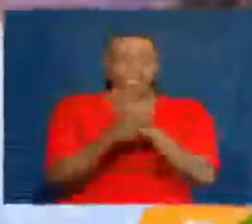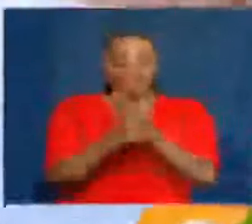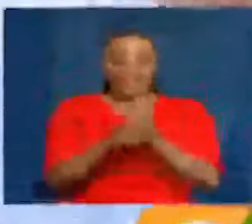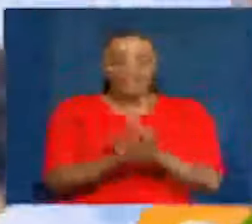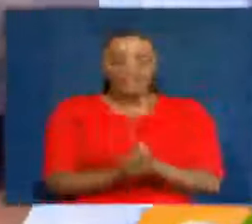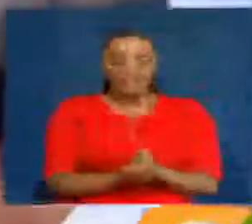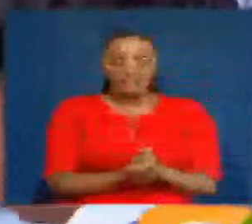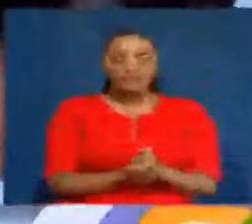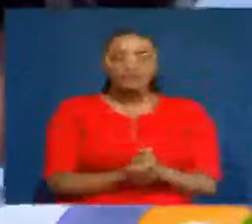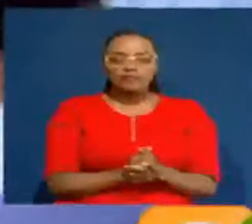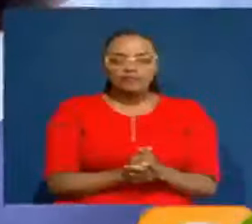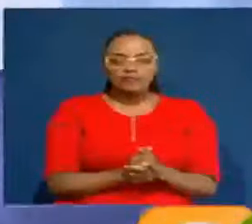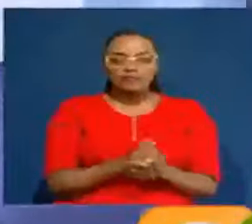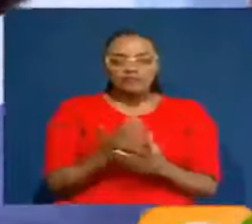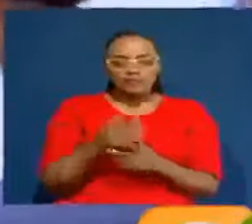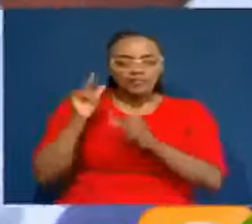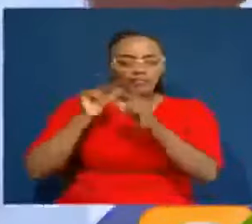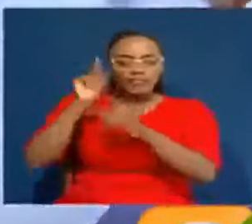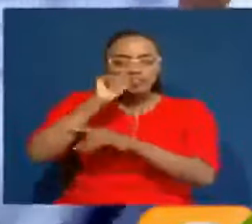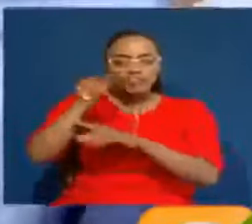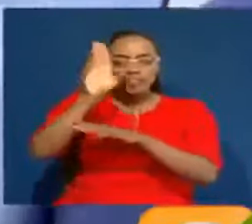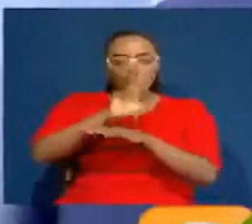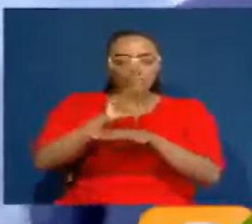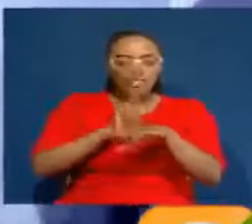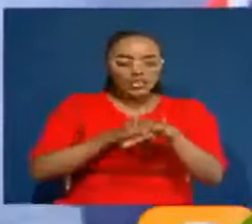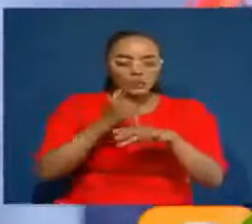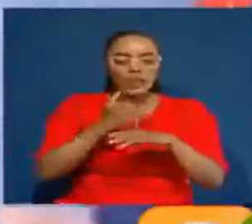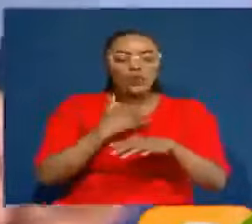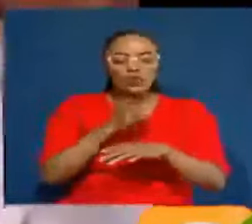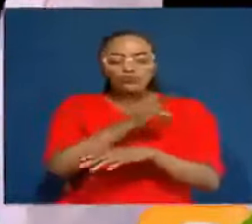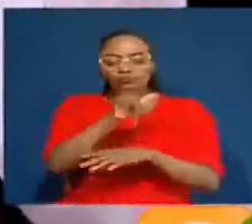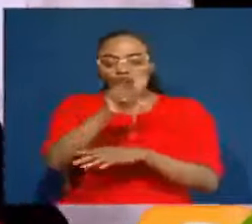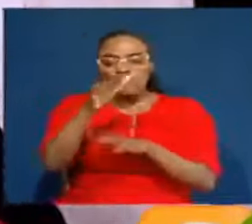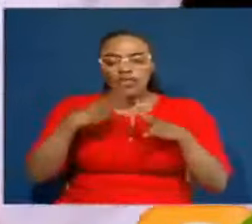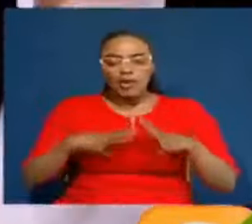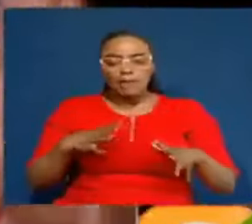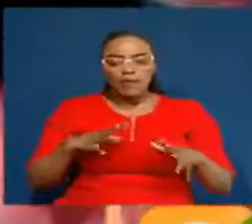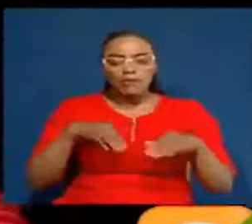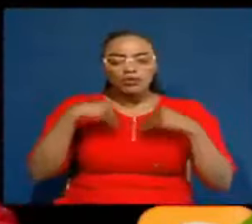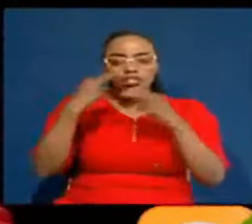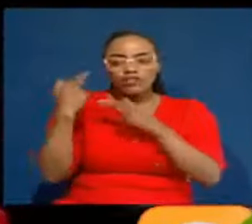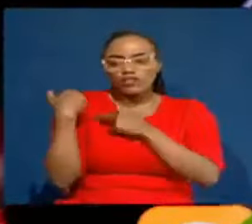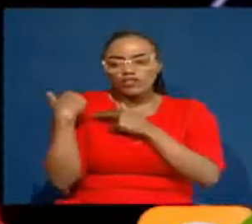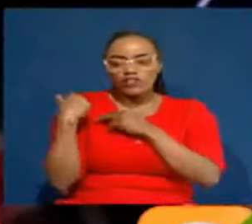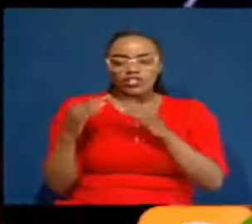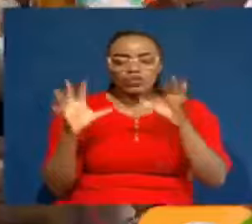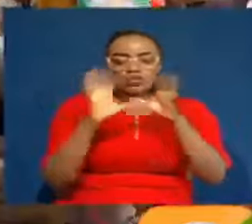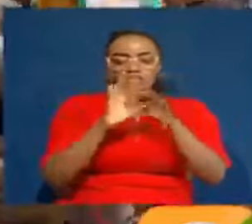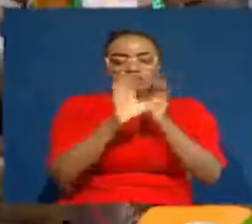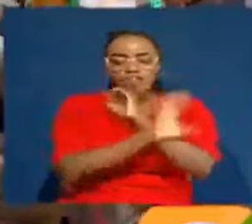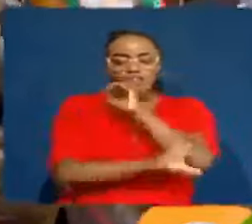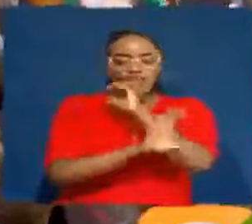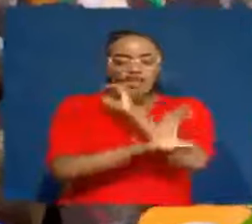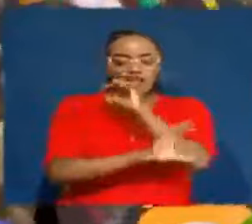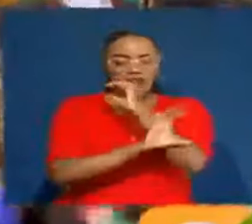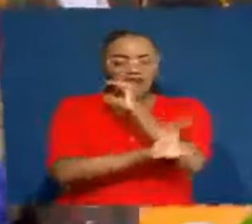Kenya! Vijana wa Gen Z wakitumia nafasi hiyo kuwataka wenzao kutoa jukumu la kuliunganisha taifa.